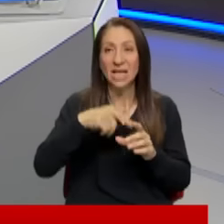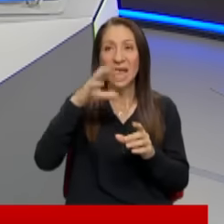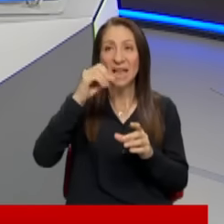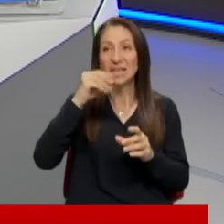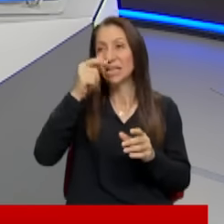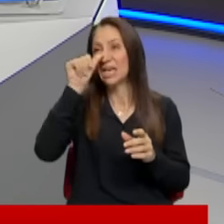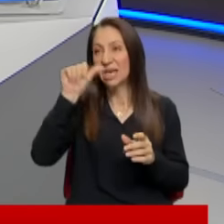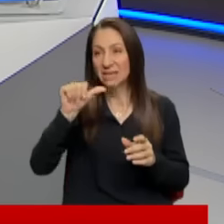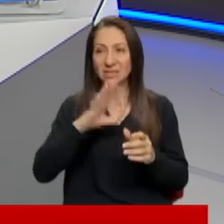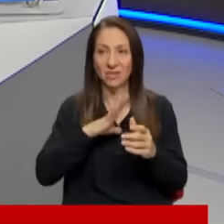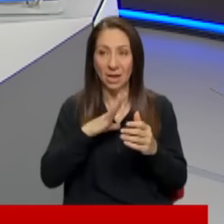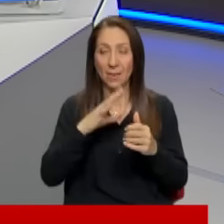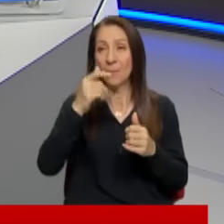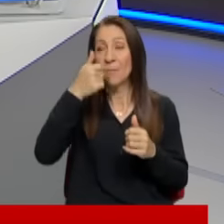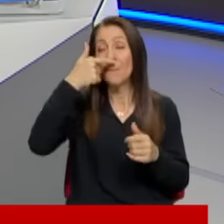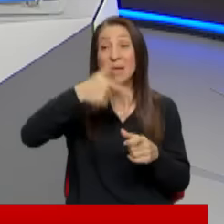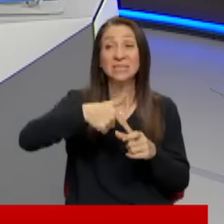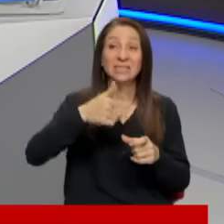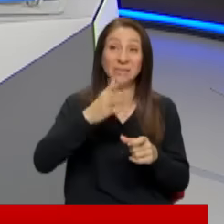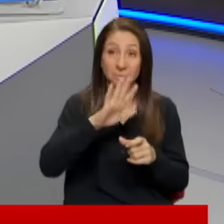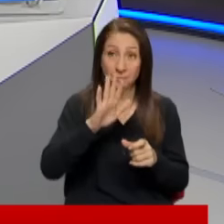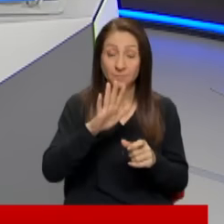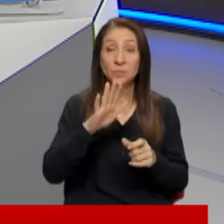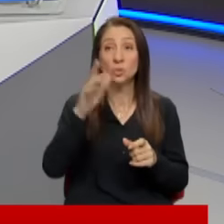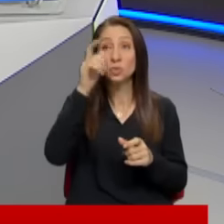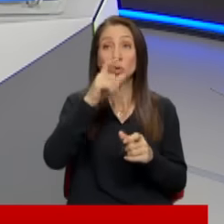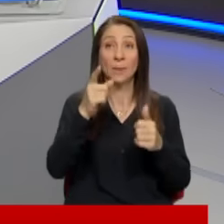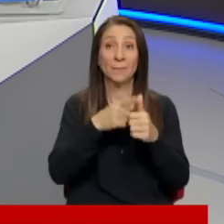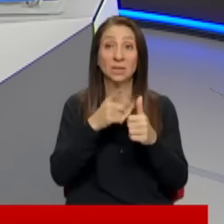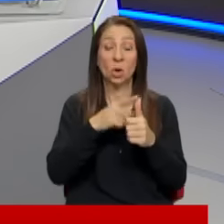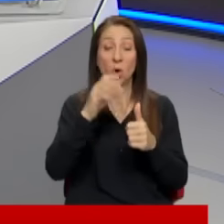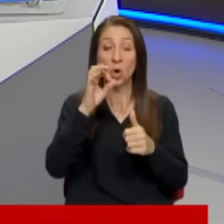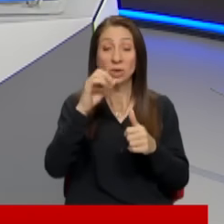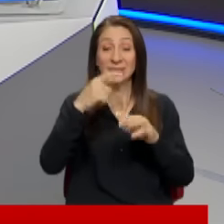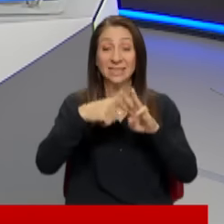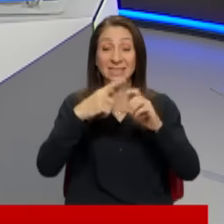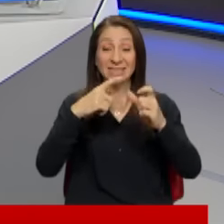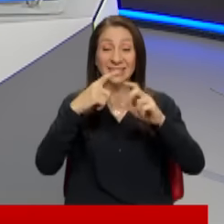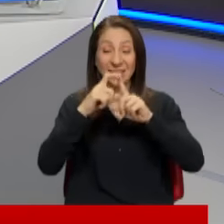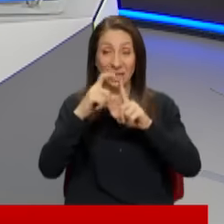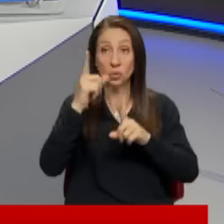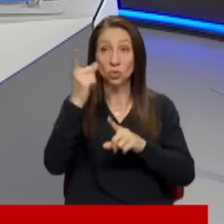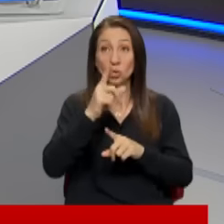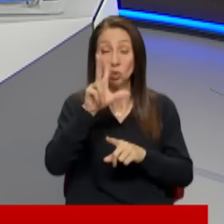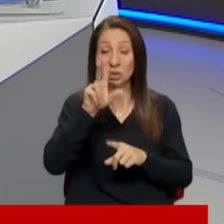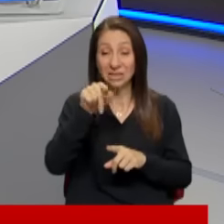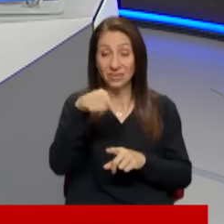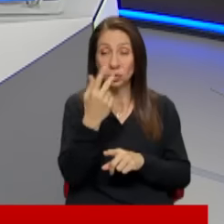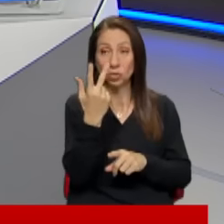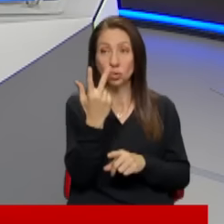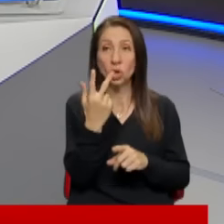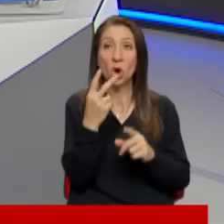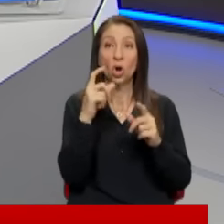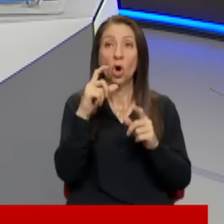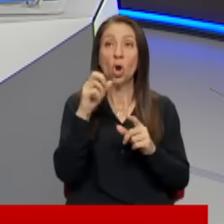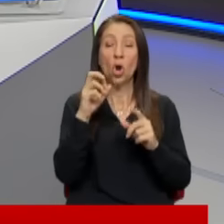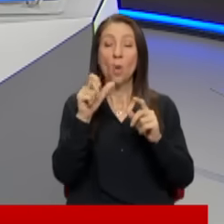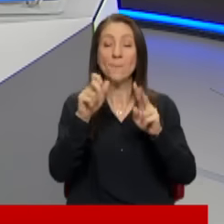elektrik ve gaz da var. Yani benzin fiyatlarındaki artışı söyleyeceğim. Türkiye birinci OECD ülkeleri arasında %32,3 ile